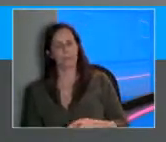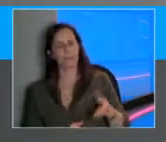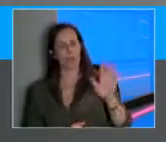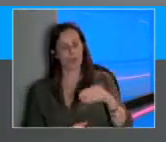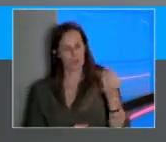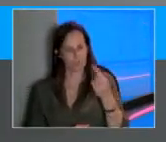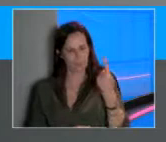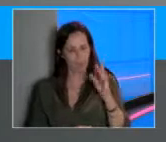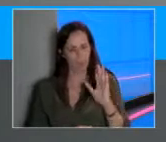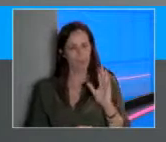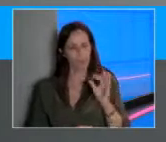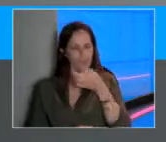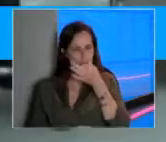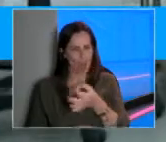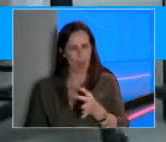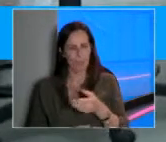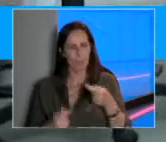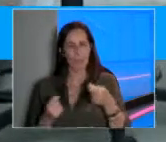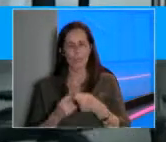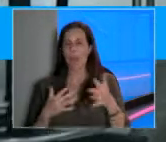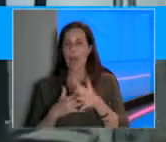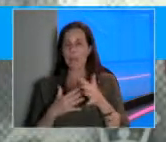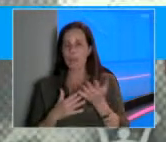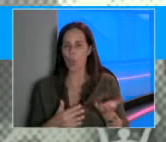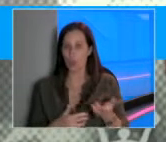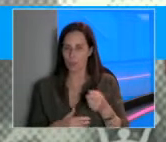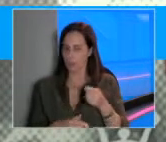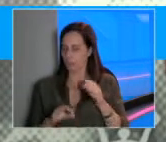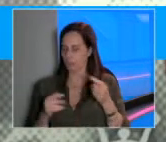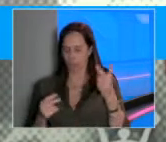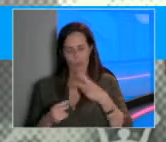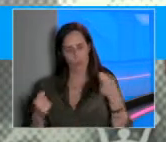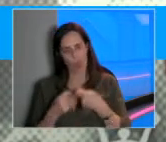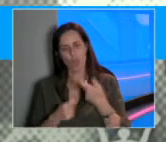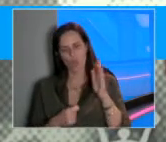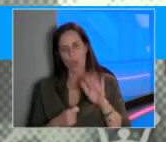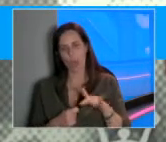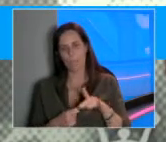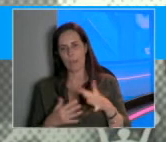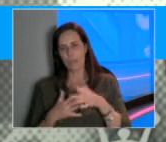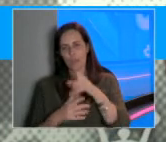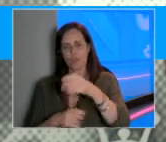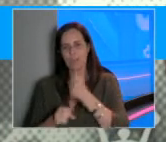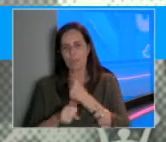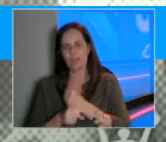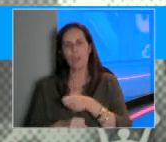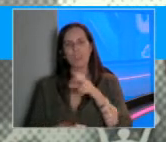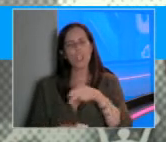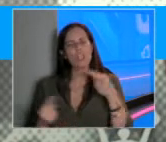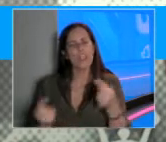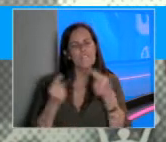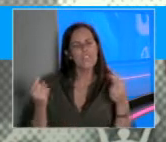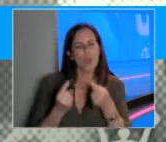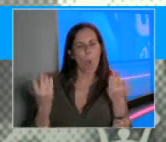אני אדרש לעוד שאלה אחת ברשותך בעניין הבדיקות, כי זה בטח קשור גם לסקר שאתם ערכתם. יש איזשהו